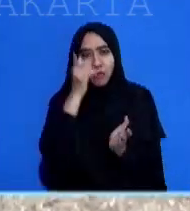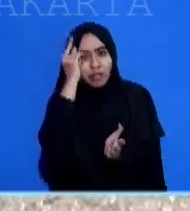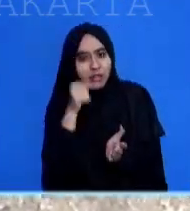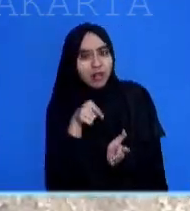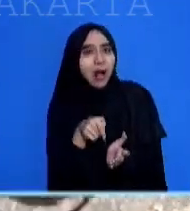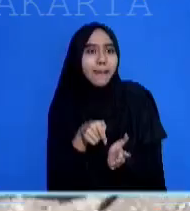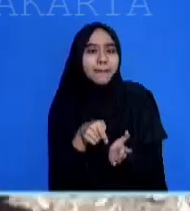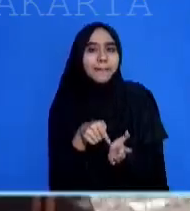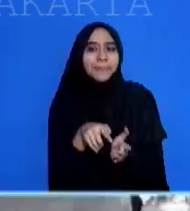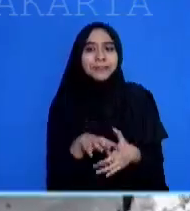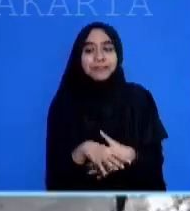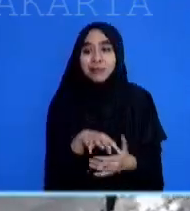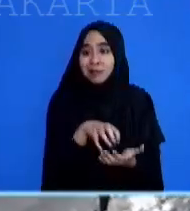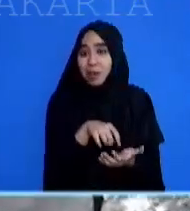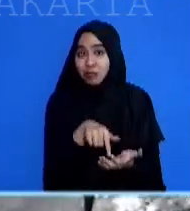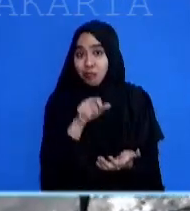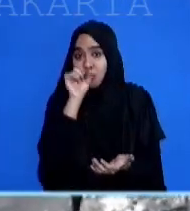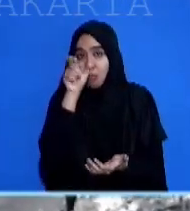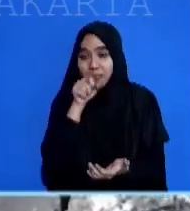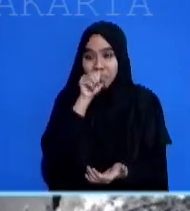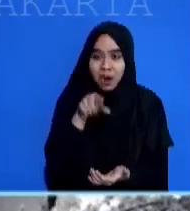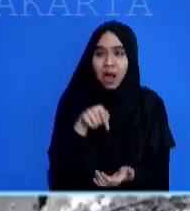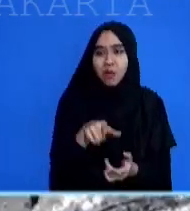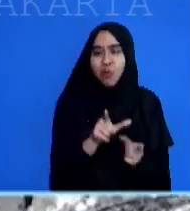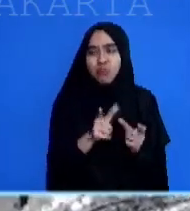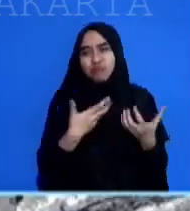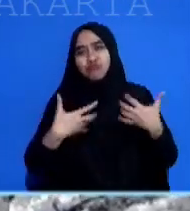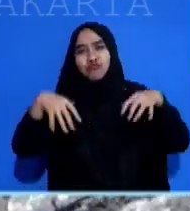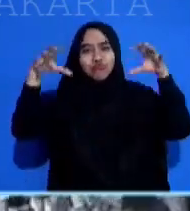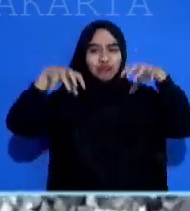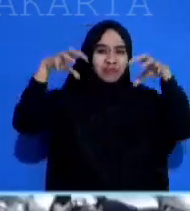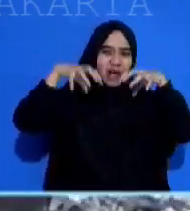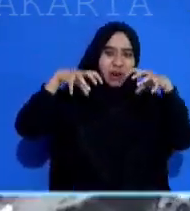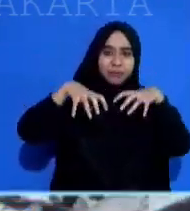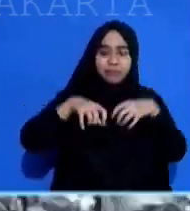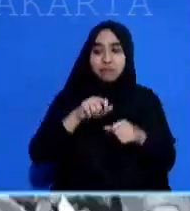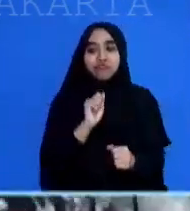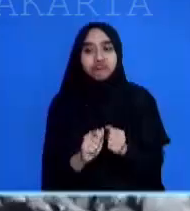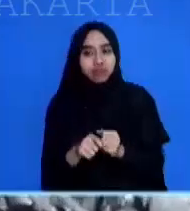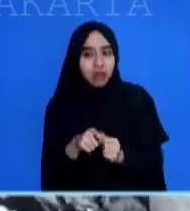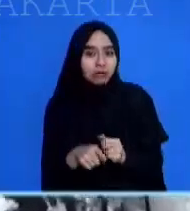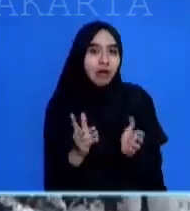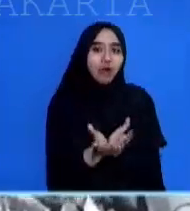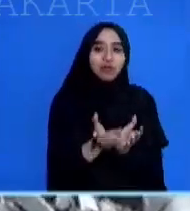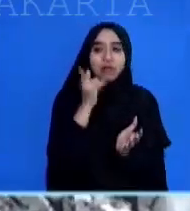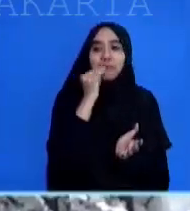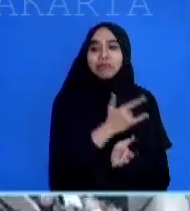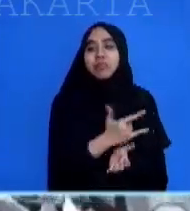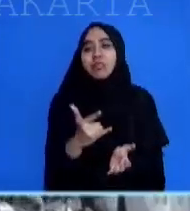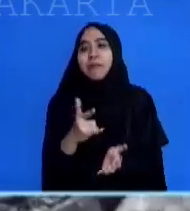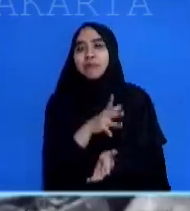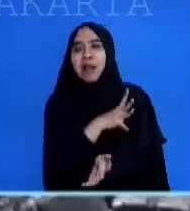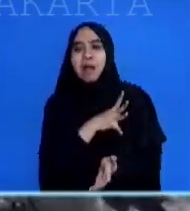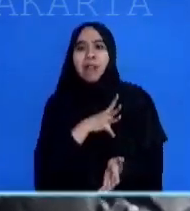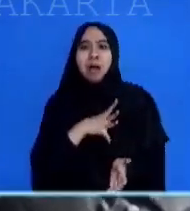papan Menik naken bilih Sinaos ing mangsa Rendeng Menik pandameling Areng Langkung dangu kabandingaken ing mangsa ketig ananging